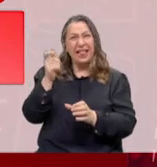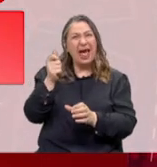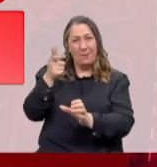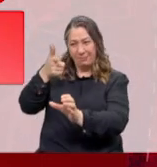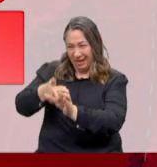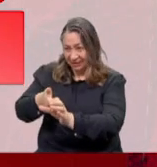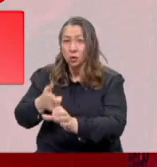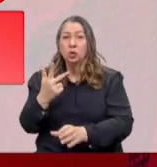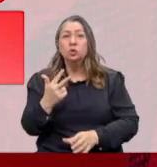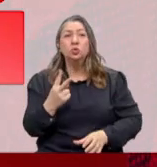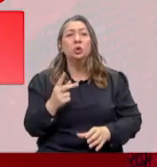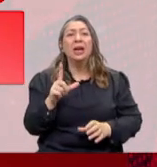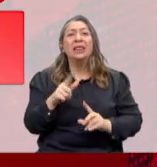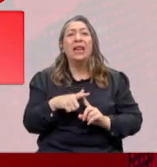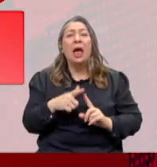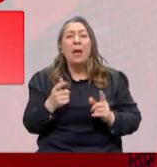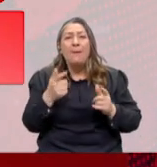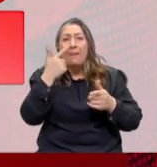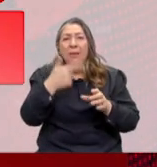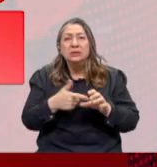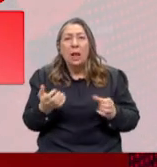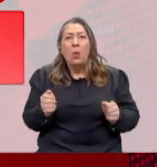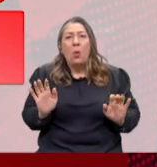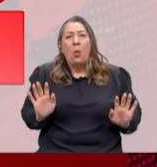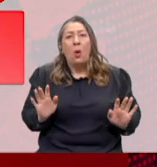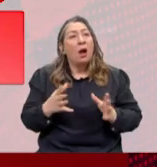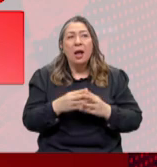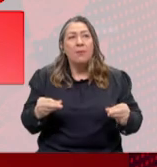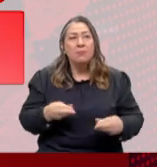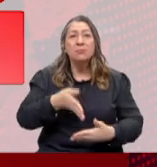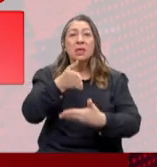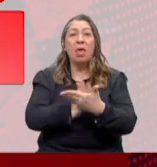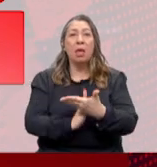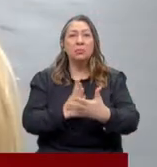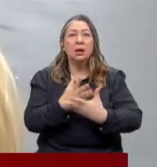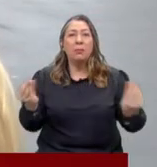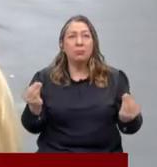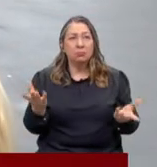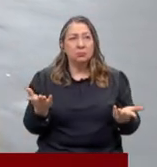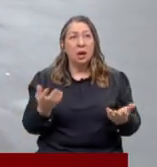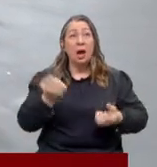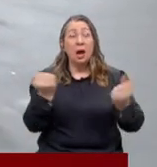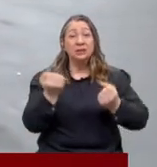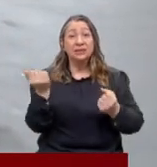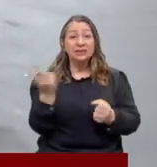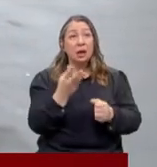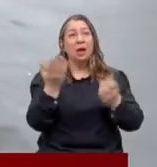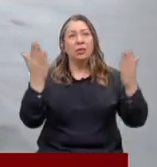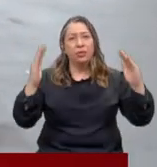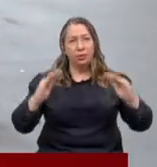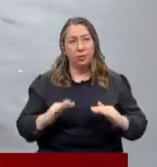karşılığında 3,5 litre civarında benzin alabiliyor. Kaybı ise tam yarı yarıya. Araç sayısında da azalma